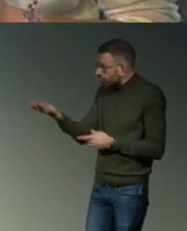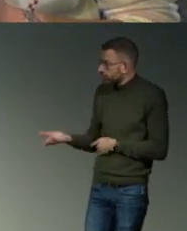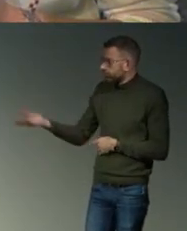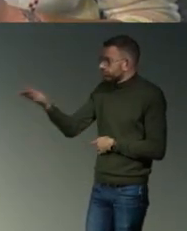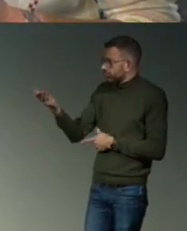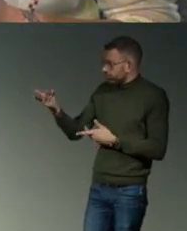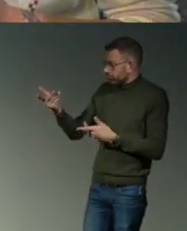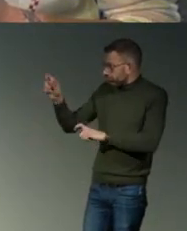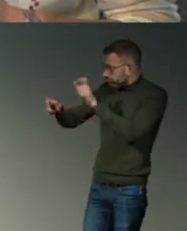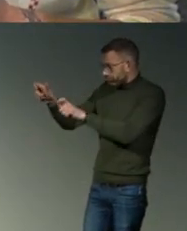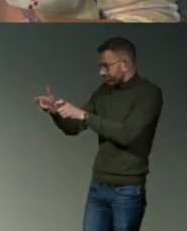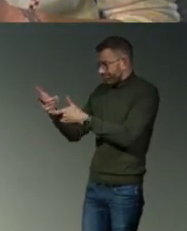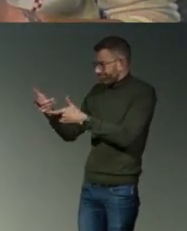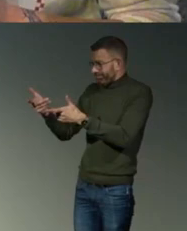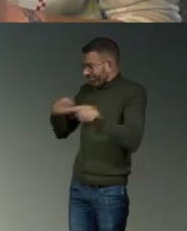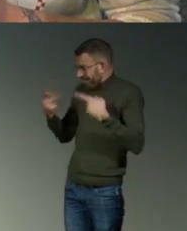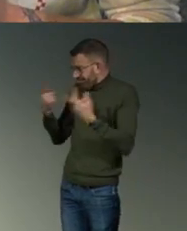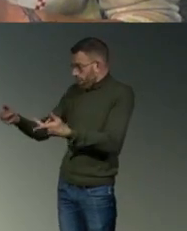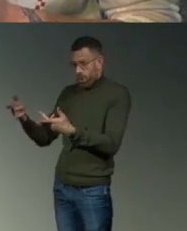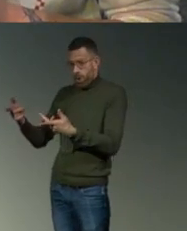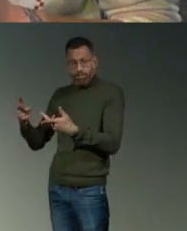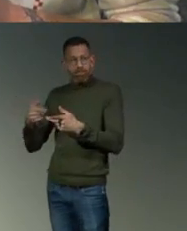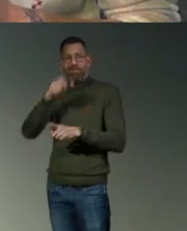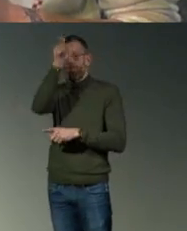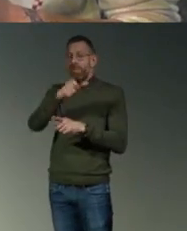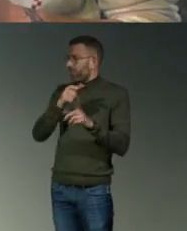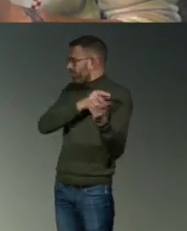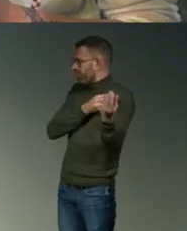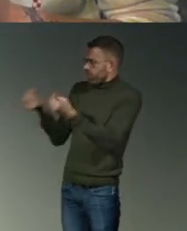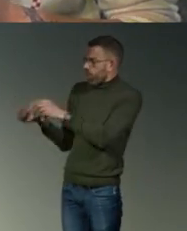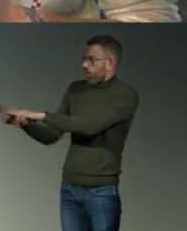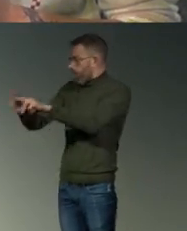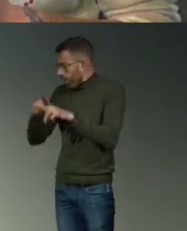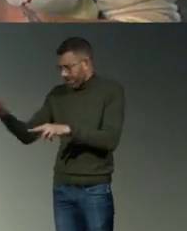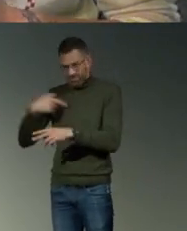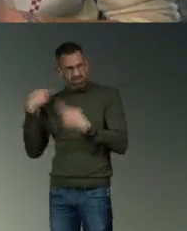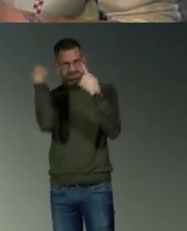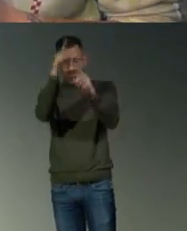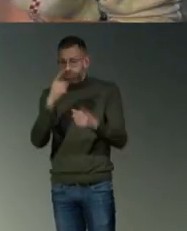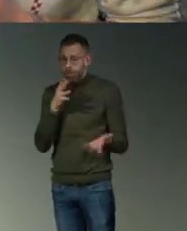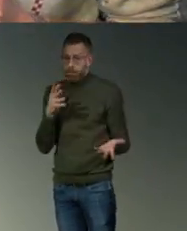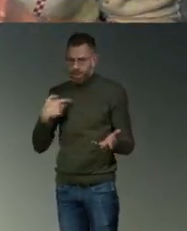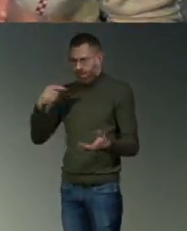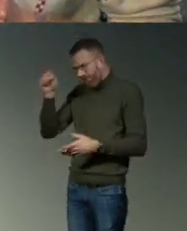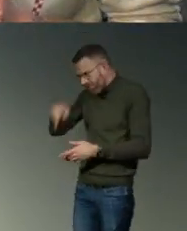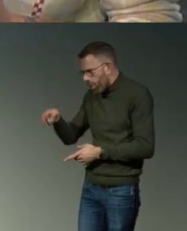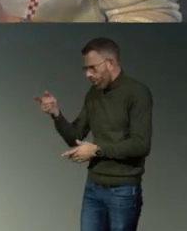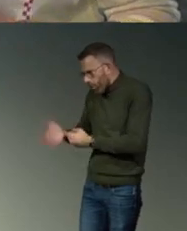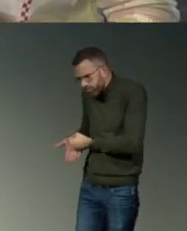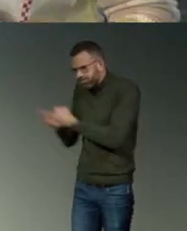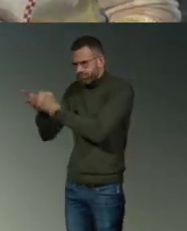pouvoir de se faire entendre par leur bourreau. Et donc, il faut qu'on se mette à leur service. On revient un petit peu à ce qu'on disait au début, en fait.